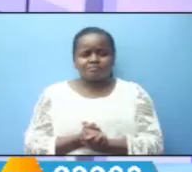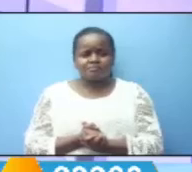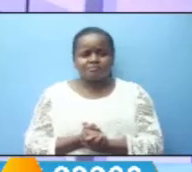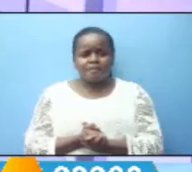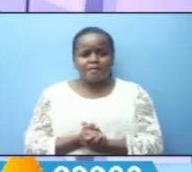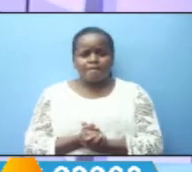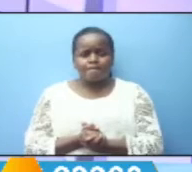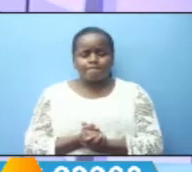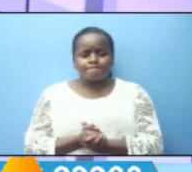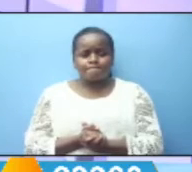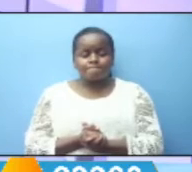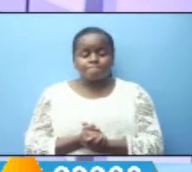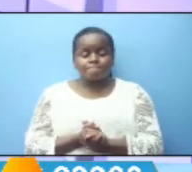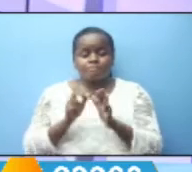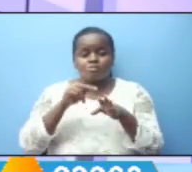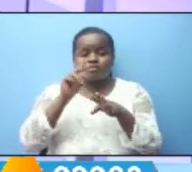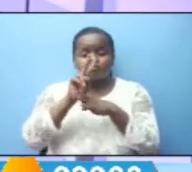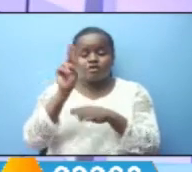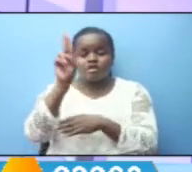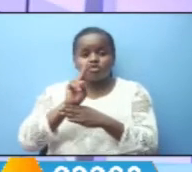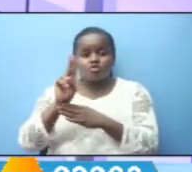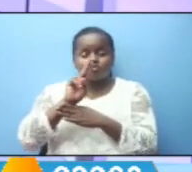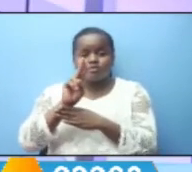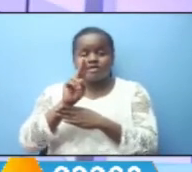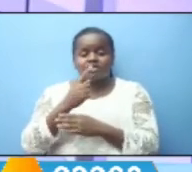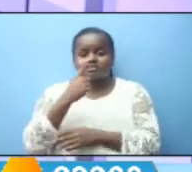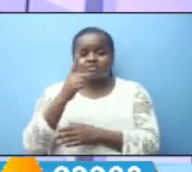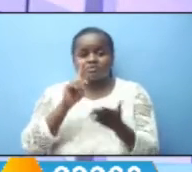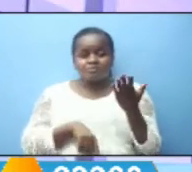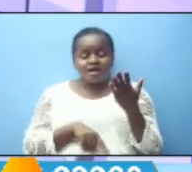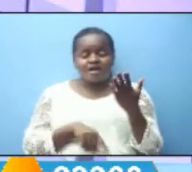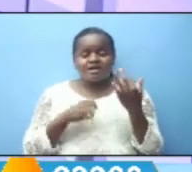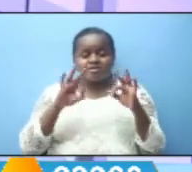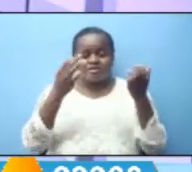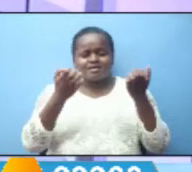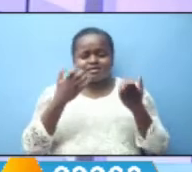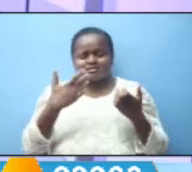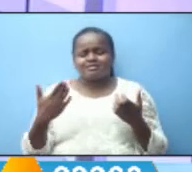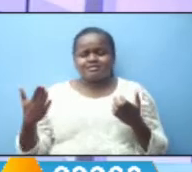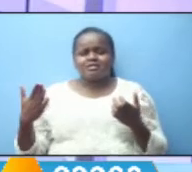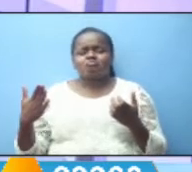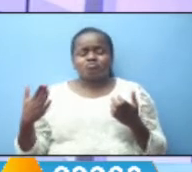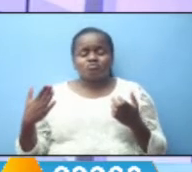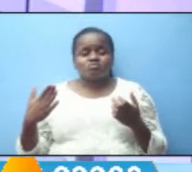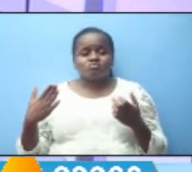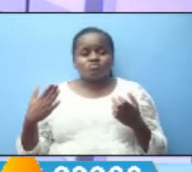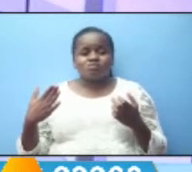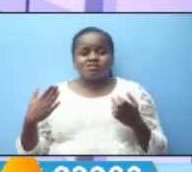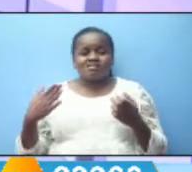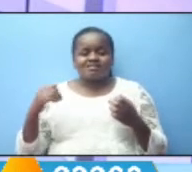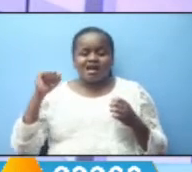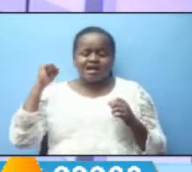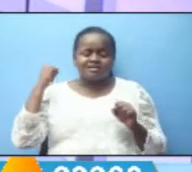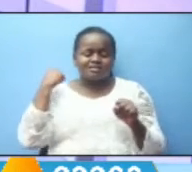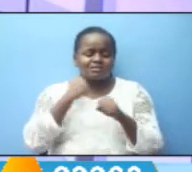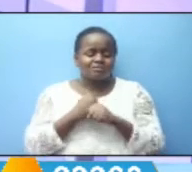ya kaheime ne Thimo ikorwo ikihuthika muno makiria gukiuga ati aikorwo ni urabatara undu uguthie kana no wiki